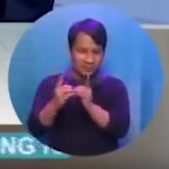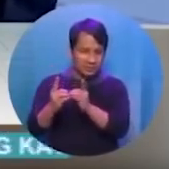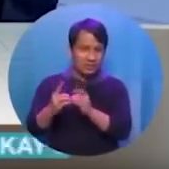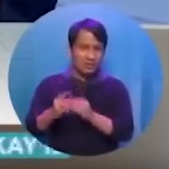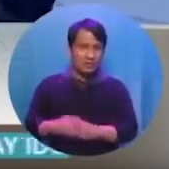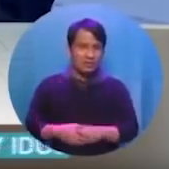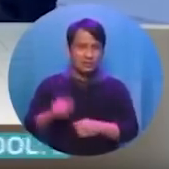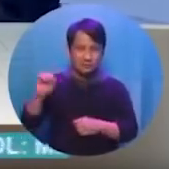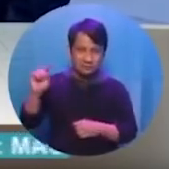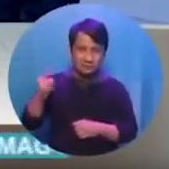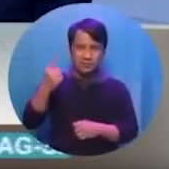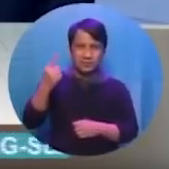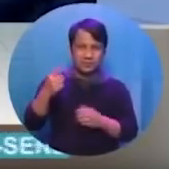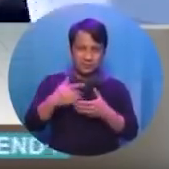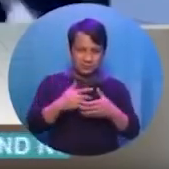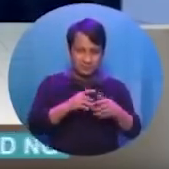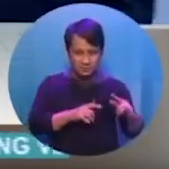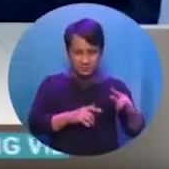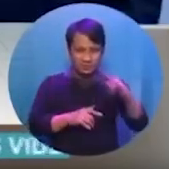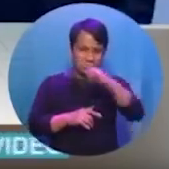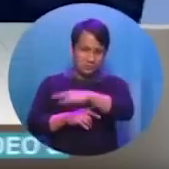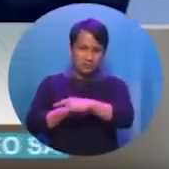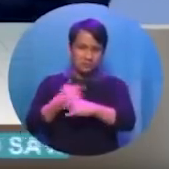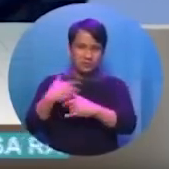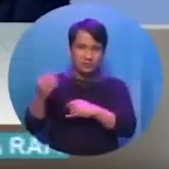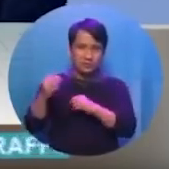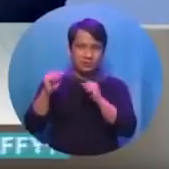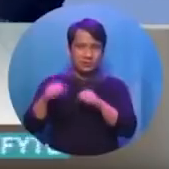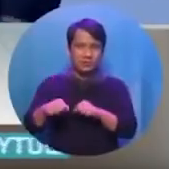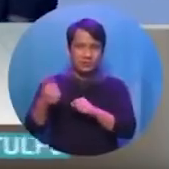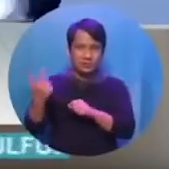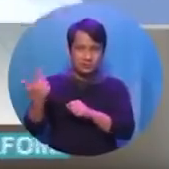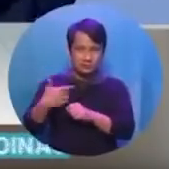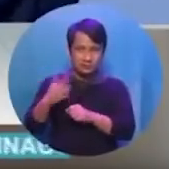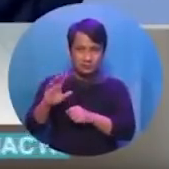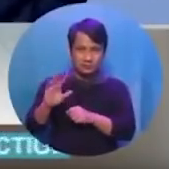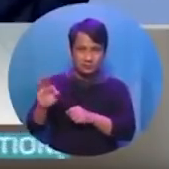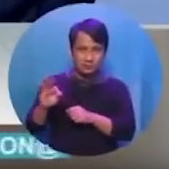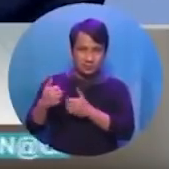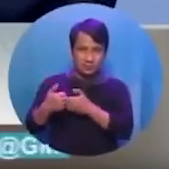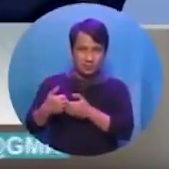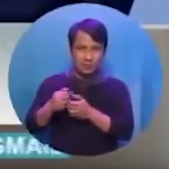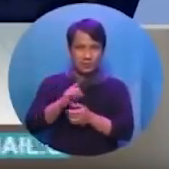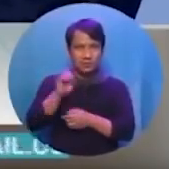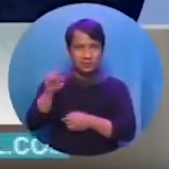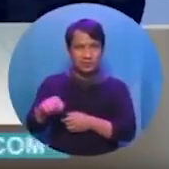Diba? Yan yung una out of the country namin. Nung magkasintahan pa lang kami.